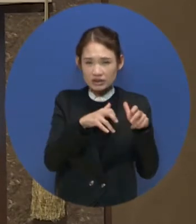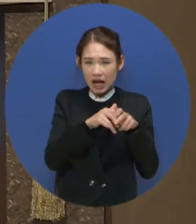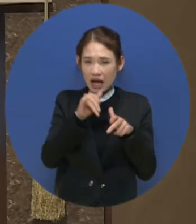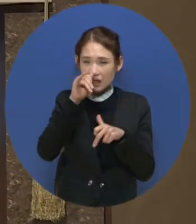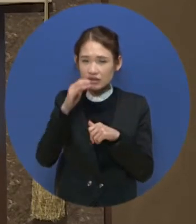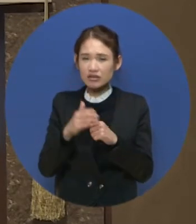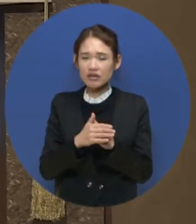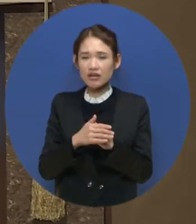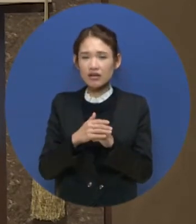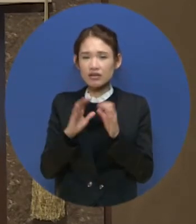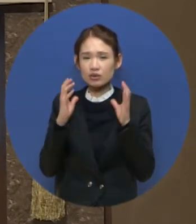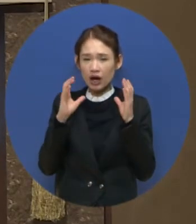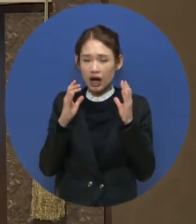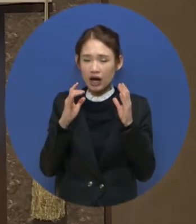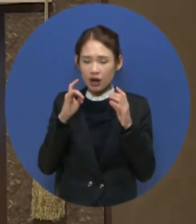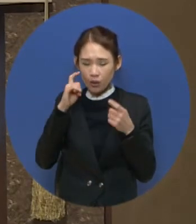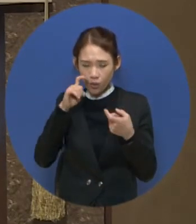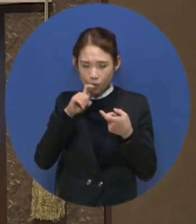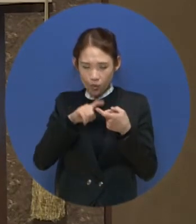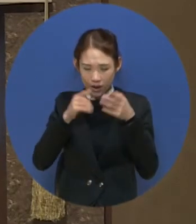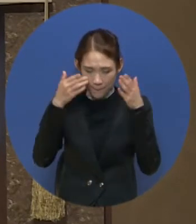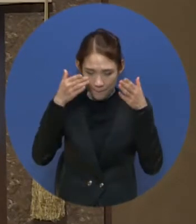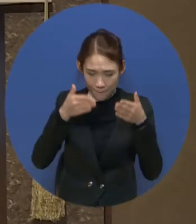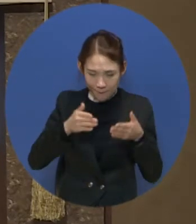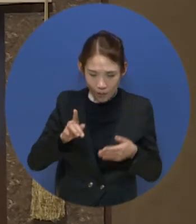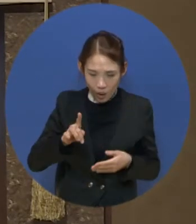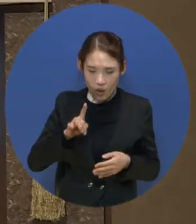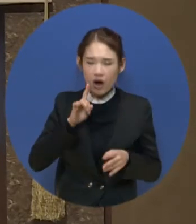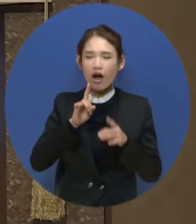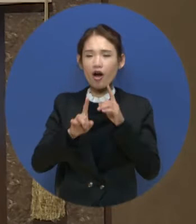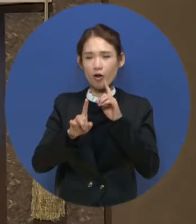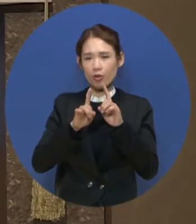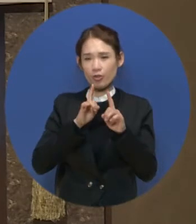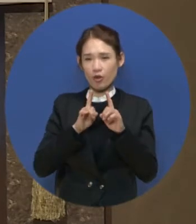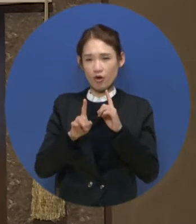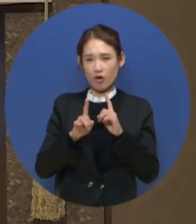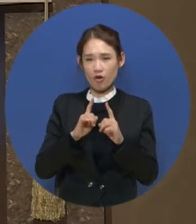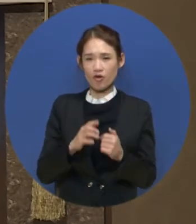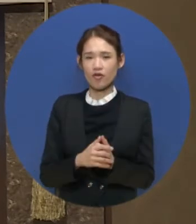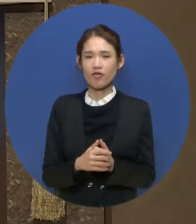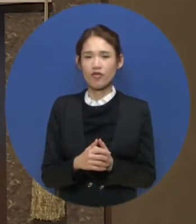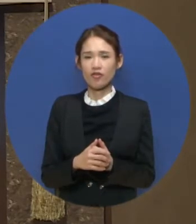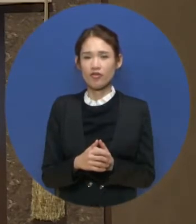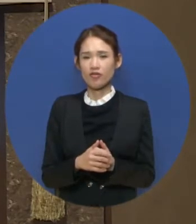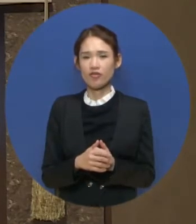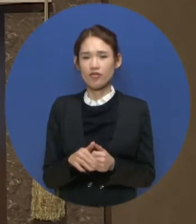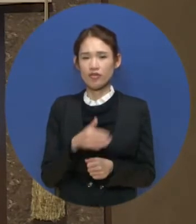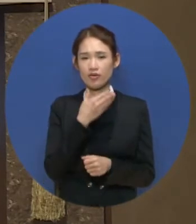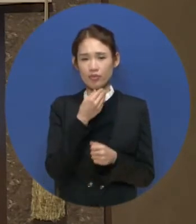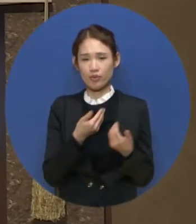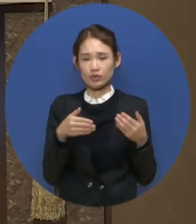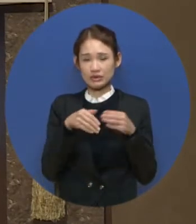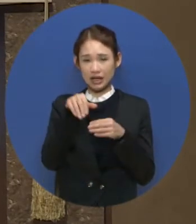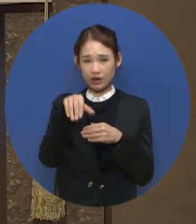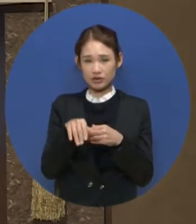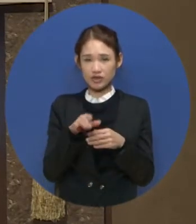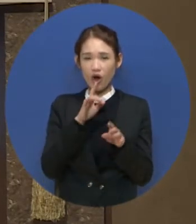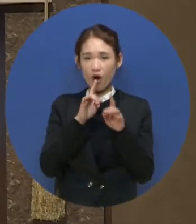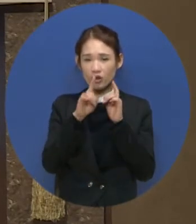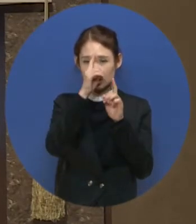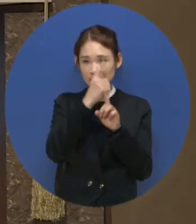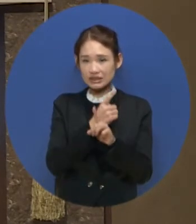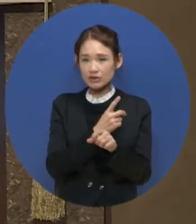있는 그런 그 아동들의 주 관심사가 언어예요. 예, 그래서 이제 저희가 복지관에서 이제